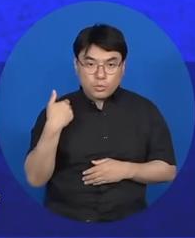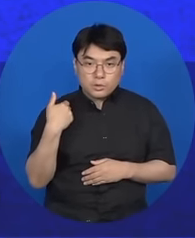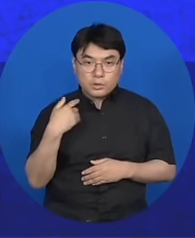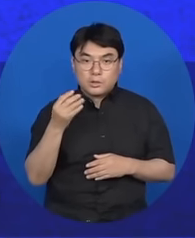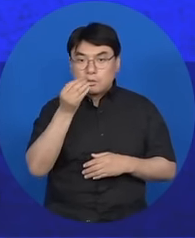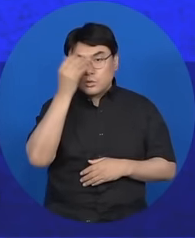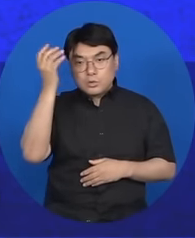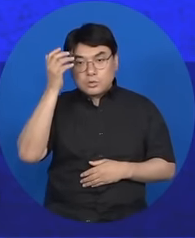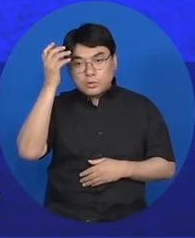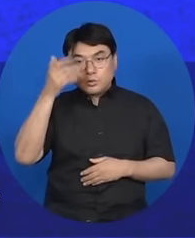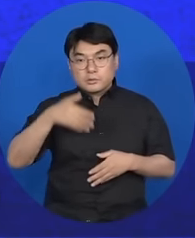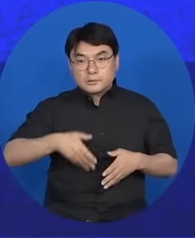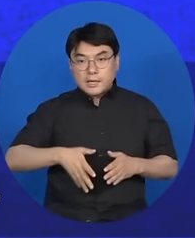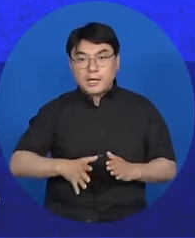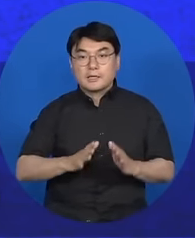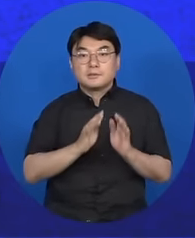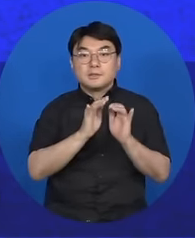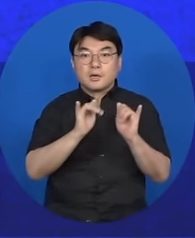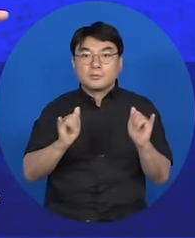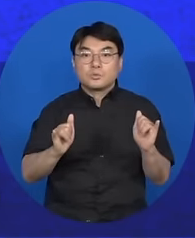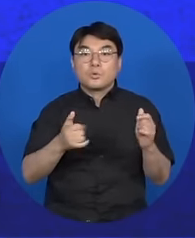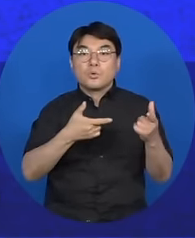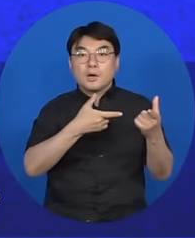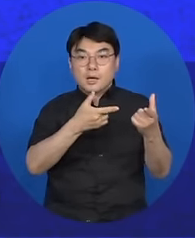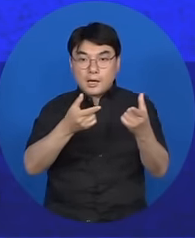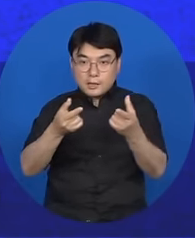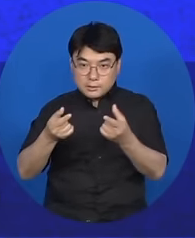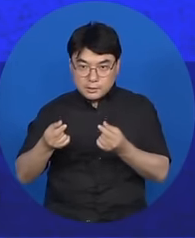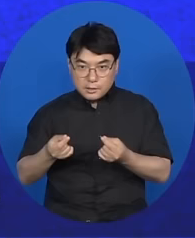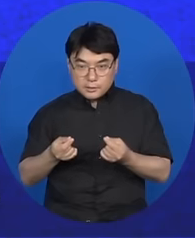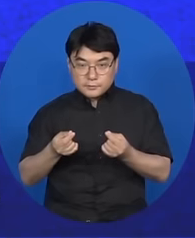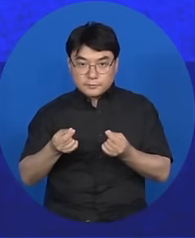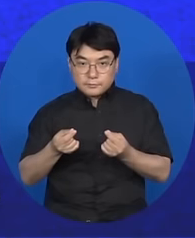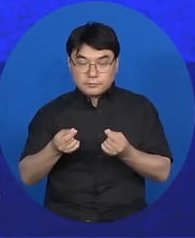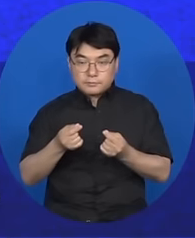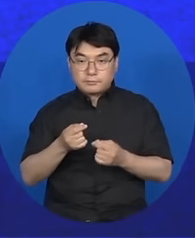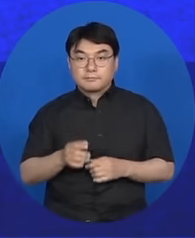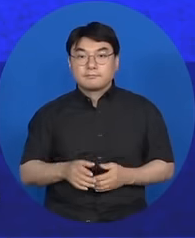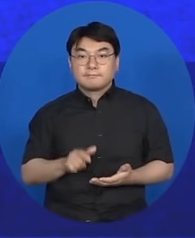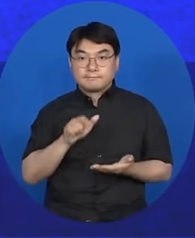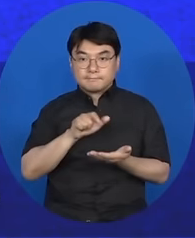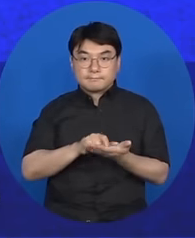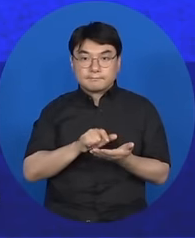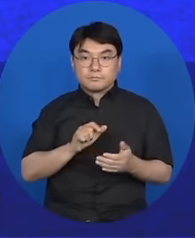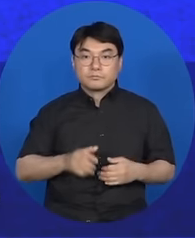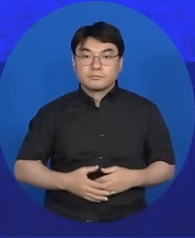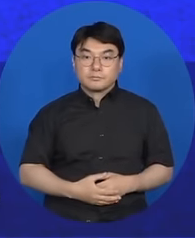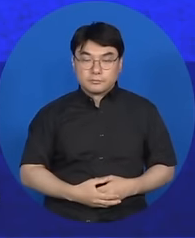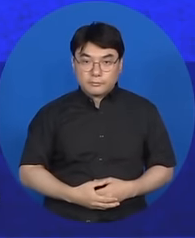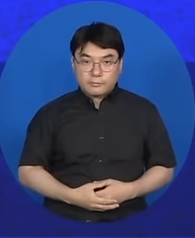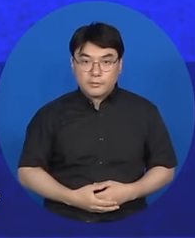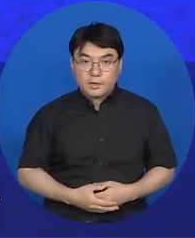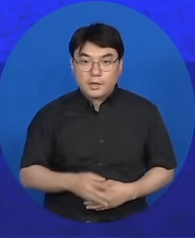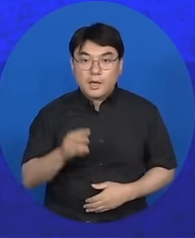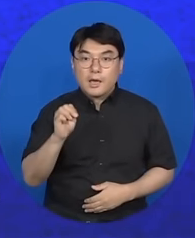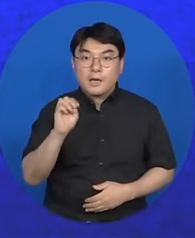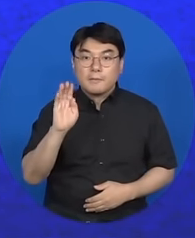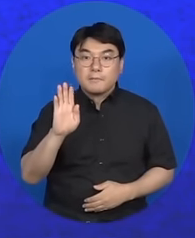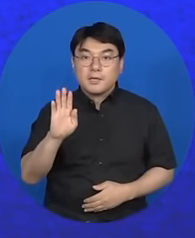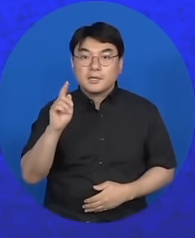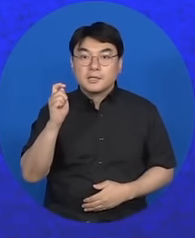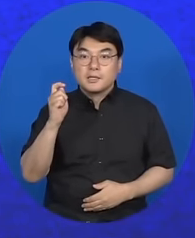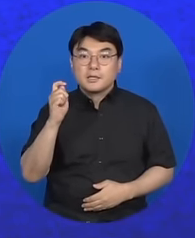난 사람도 다 그러하니라 라는 말씀을 하시죠. 혹시 여러분들 MBTI